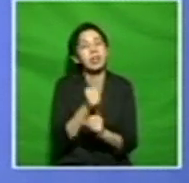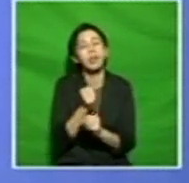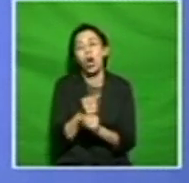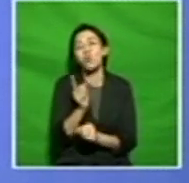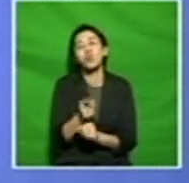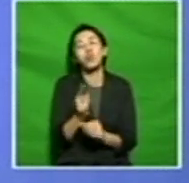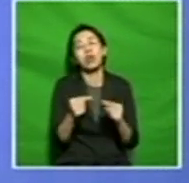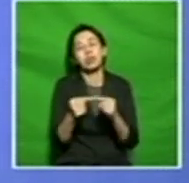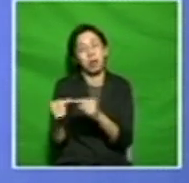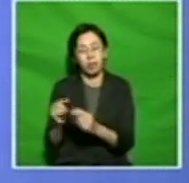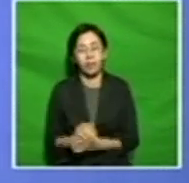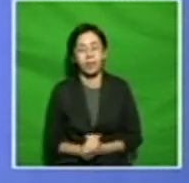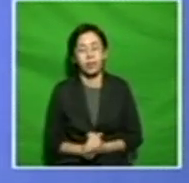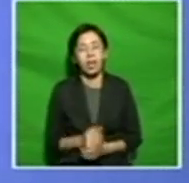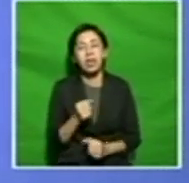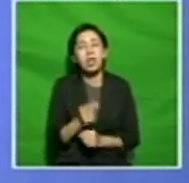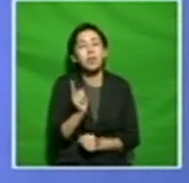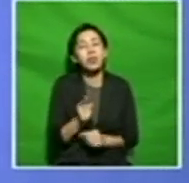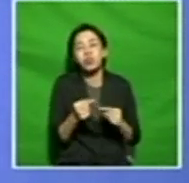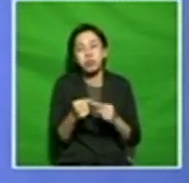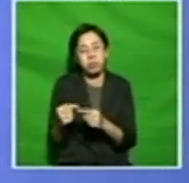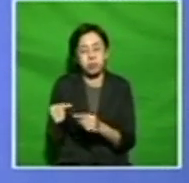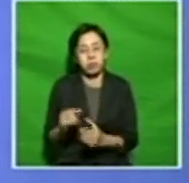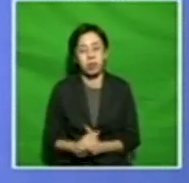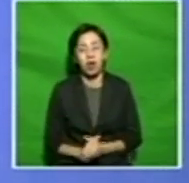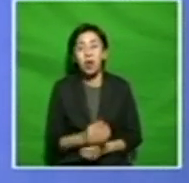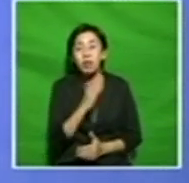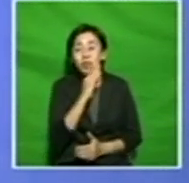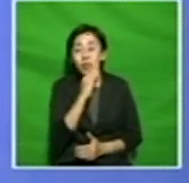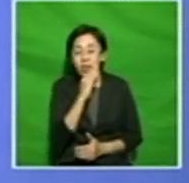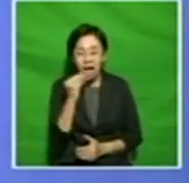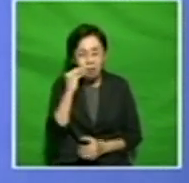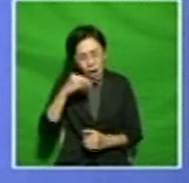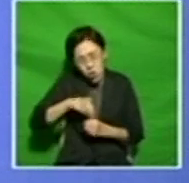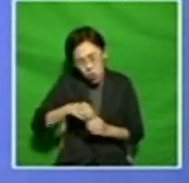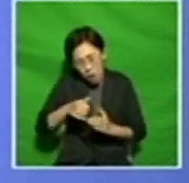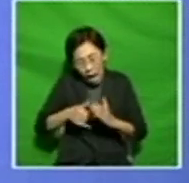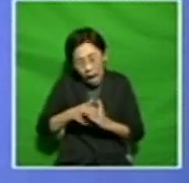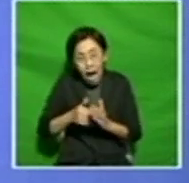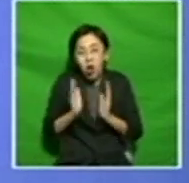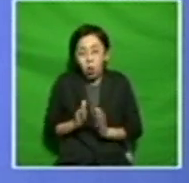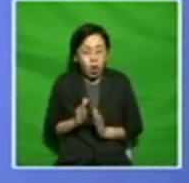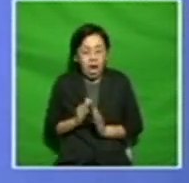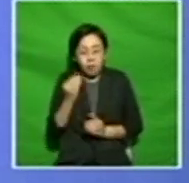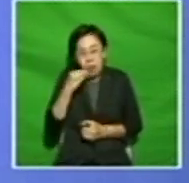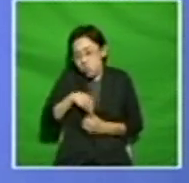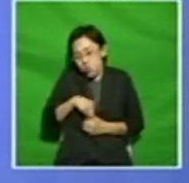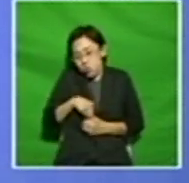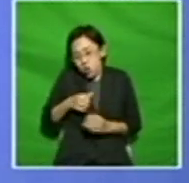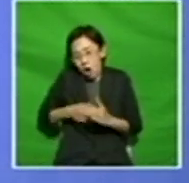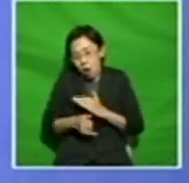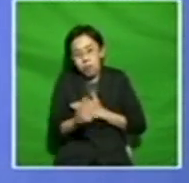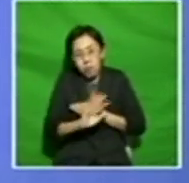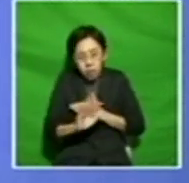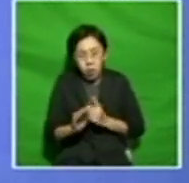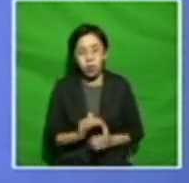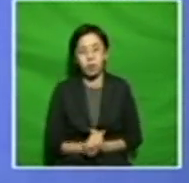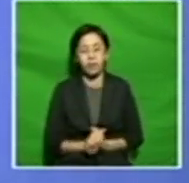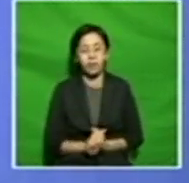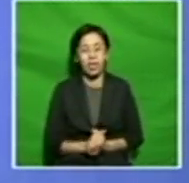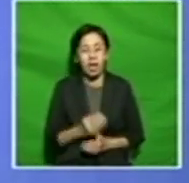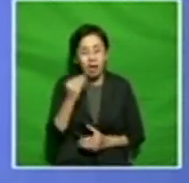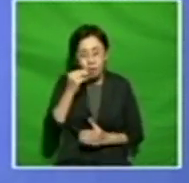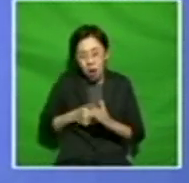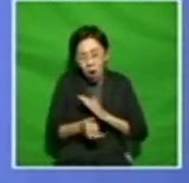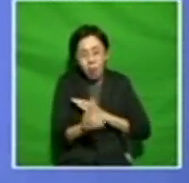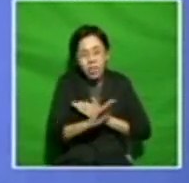ไปได้เพราะว่าไม่ว่าจะเคอร์ฟิวอยู่บ้านแล้วเดี๋ยวทุกคนไม่ออกจากบ้านไม่ออกจากบ้านไ